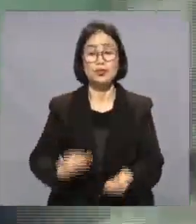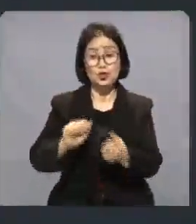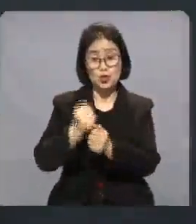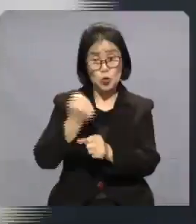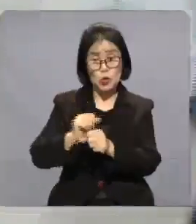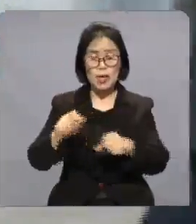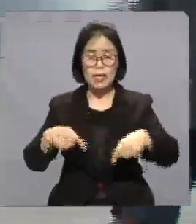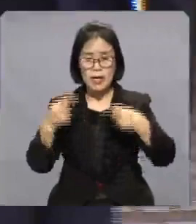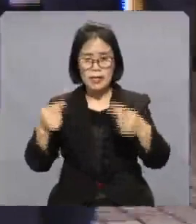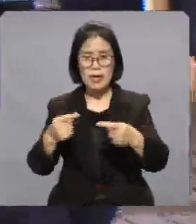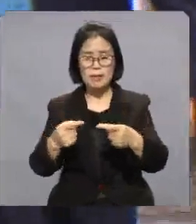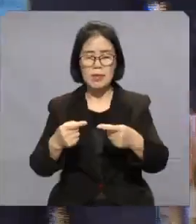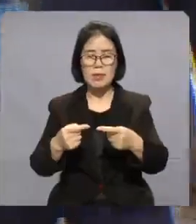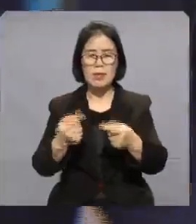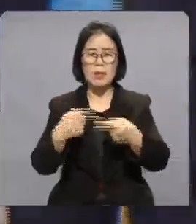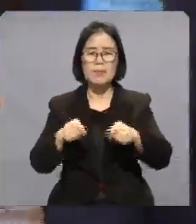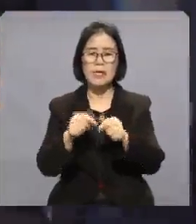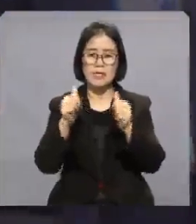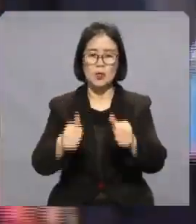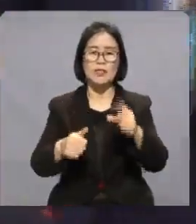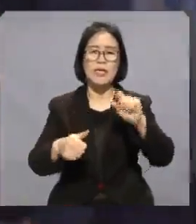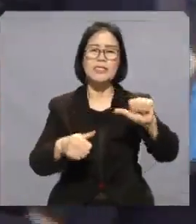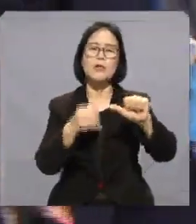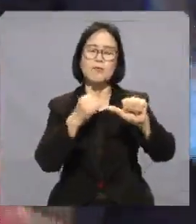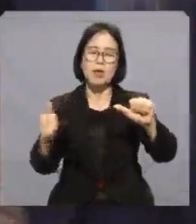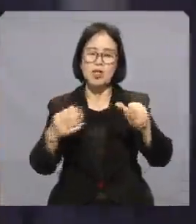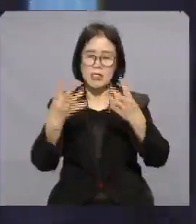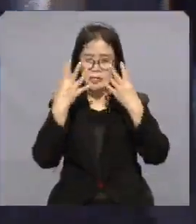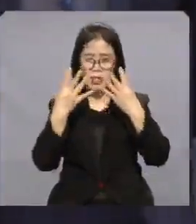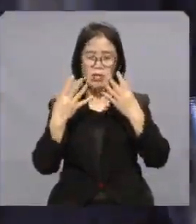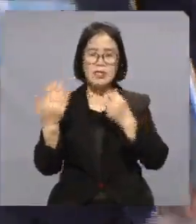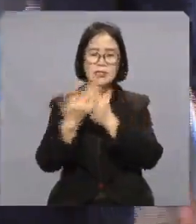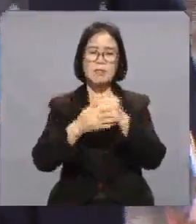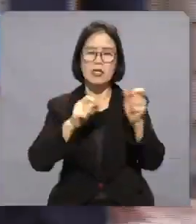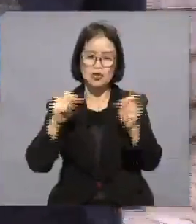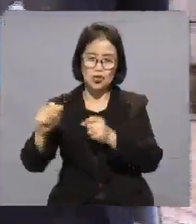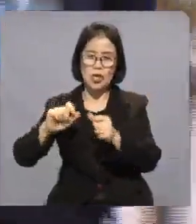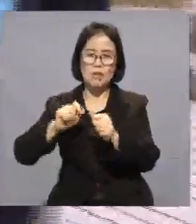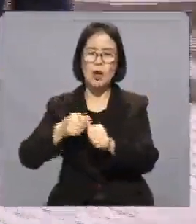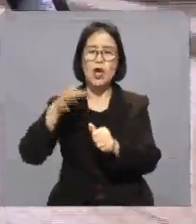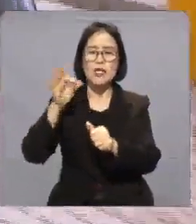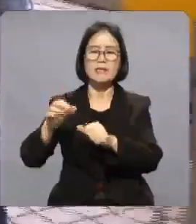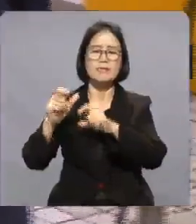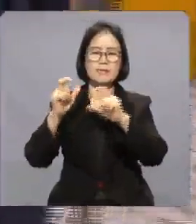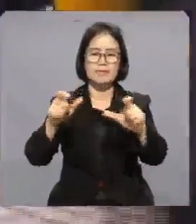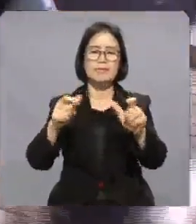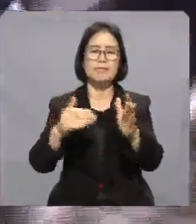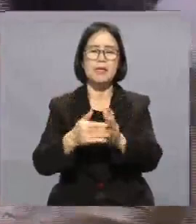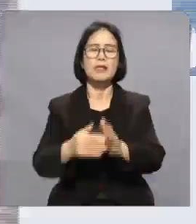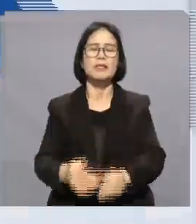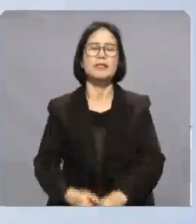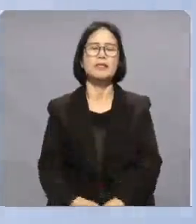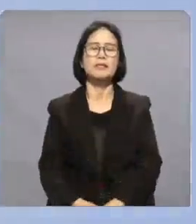조작에 가담해 함께 기소된 5명도 징역형 집행유예와 벌금형을 받았습니다.